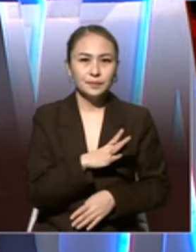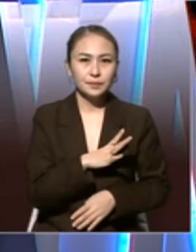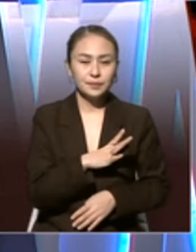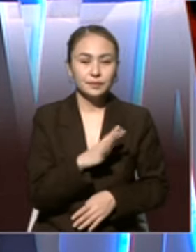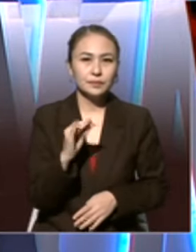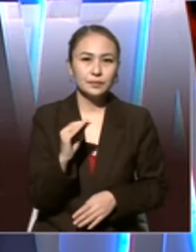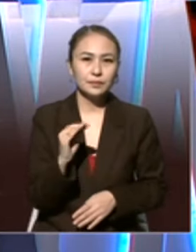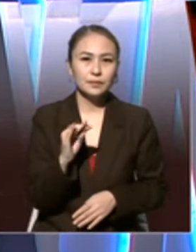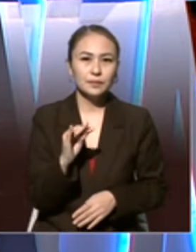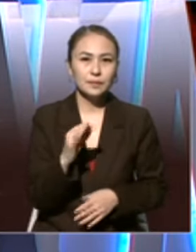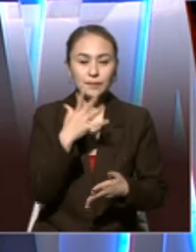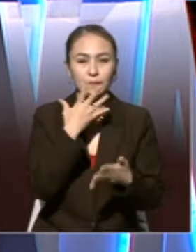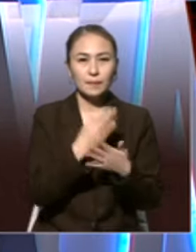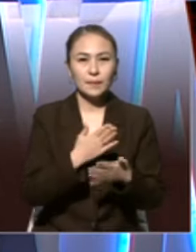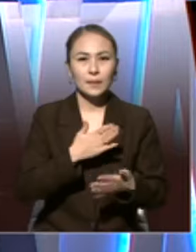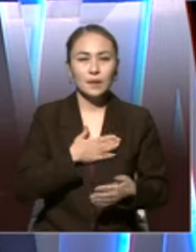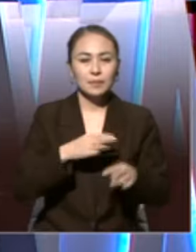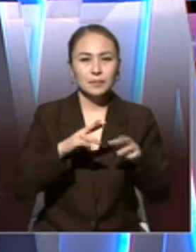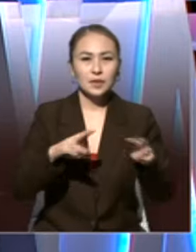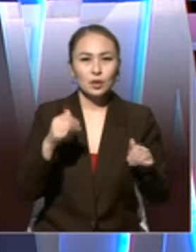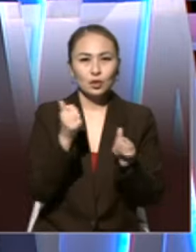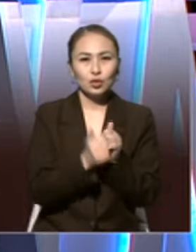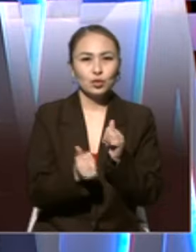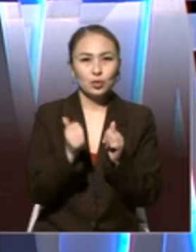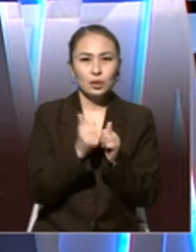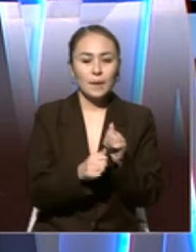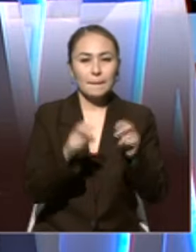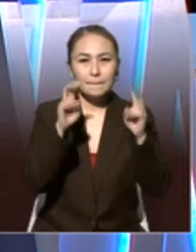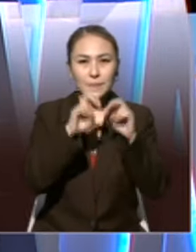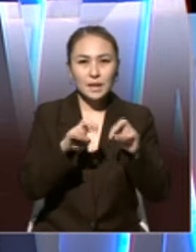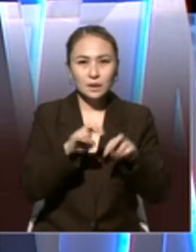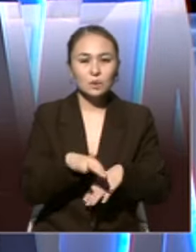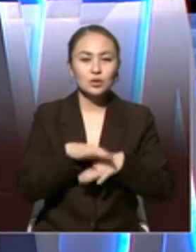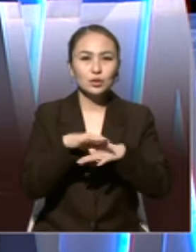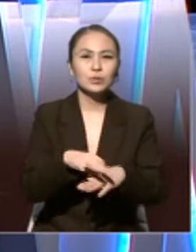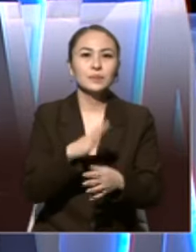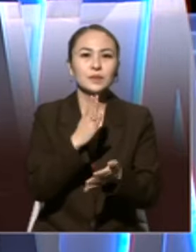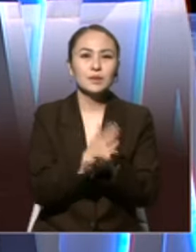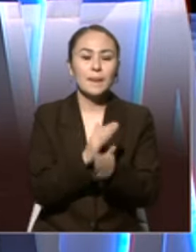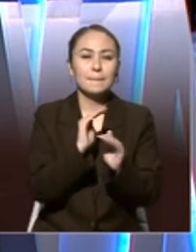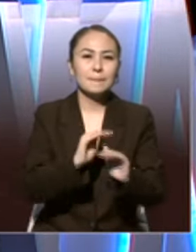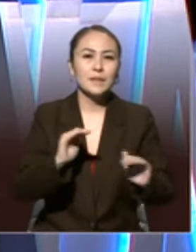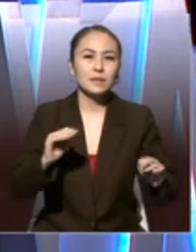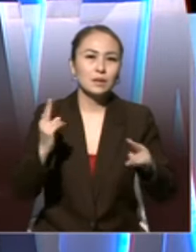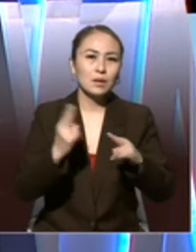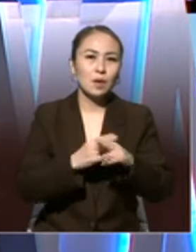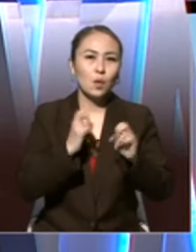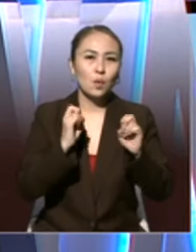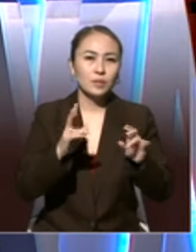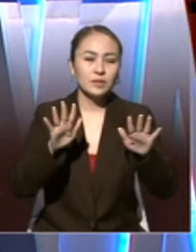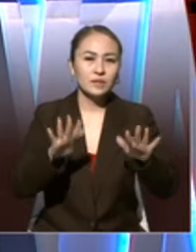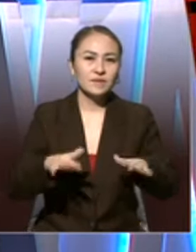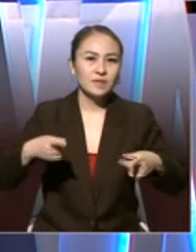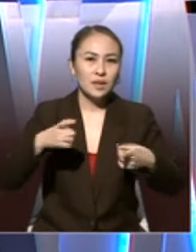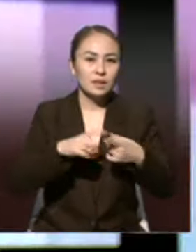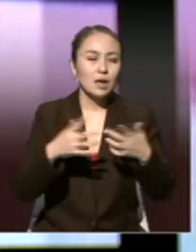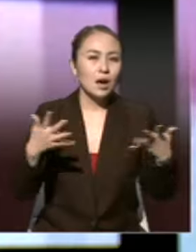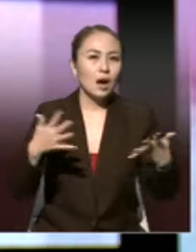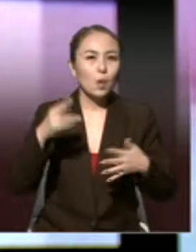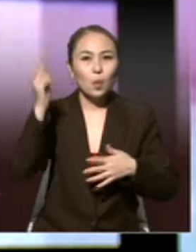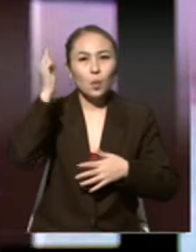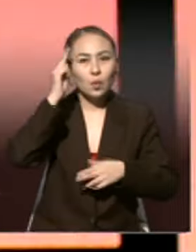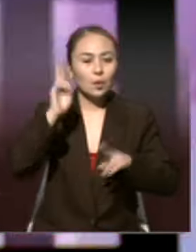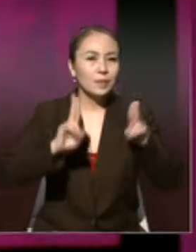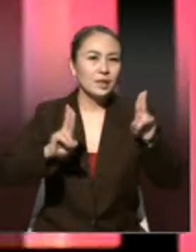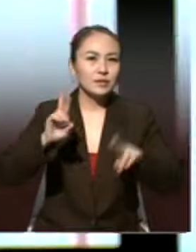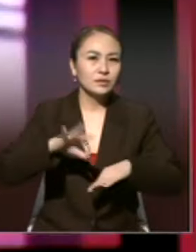Және де біздің министрлік күн сайын мониторинг жасап жатыр. Балалардың қауіпсіздігіне сәйкес және де қалай оқу процесі жүргізіліп